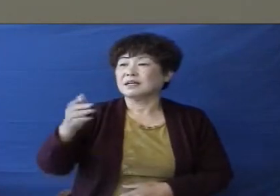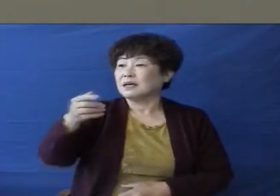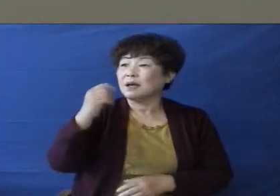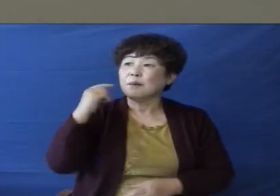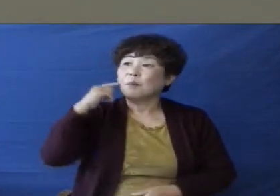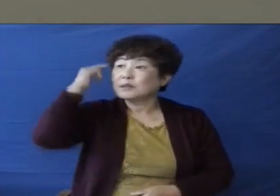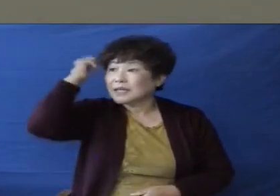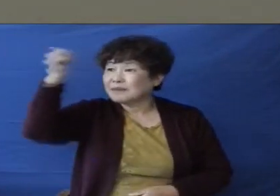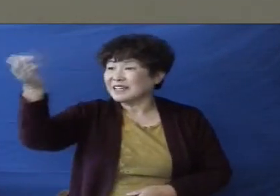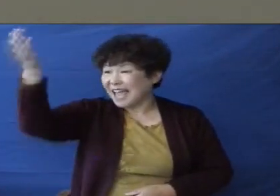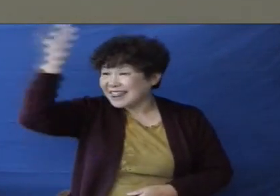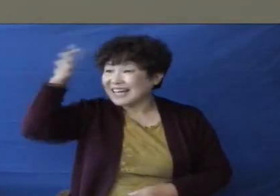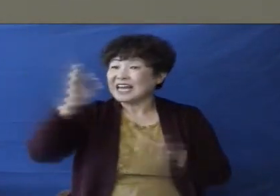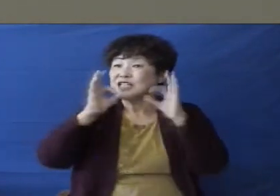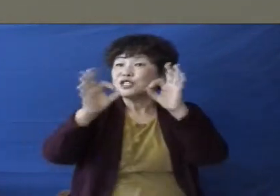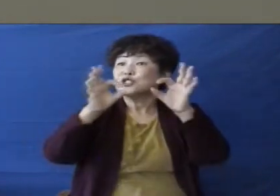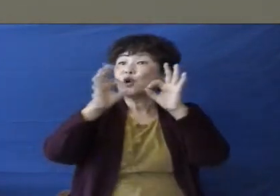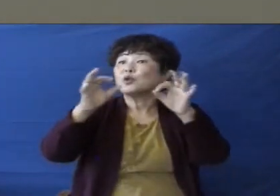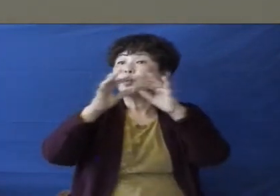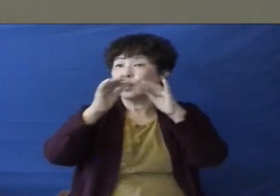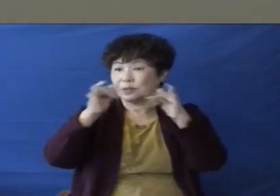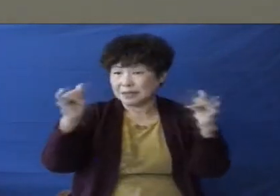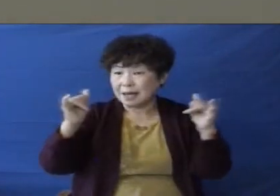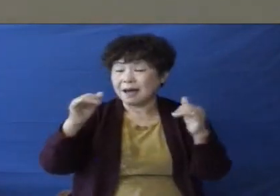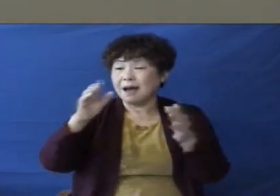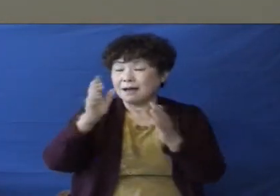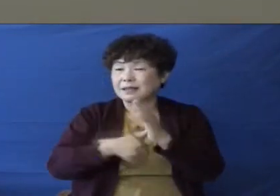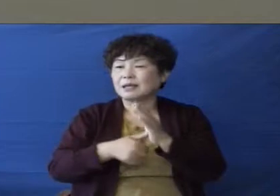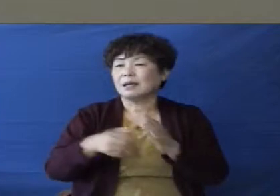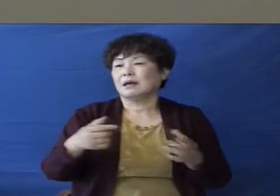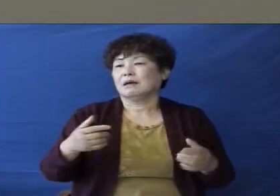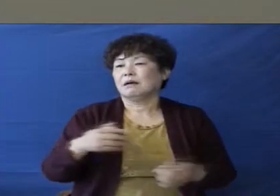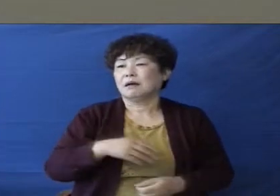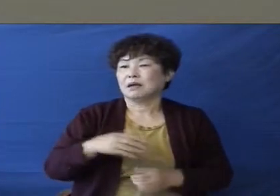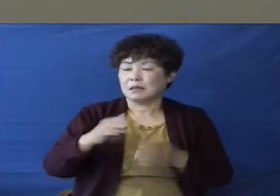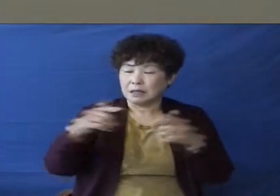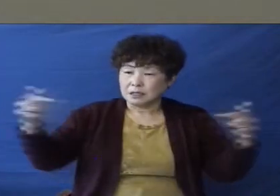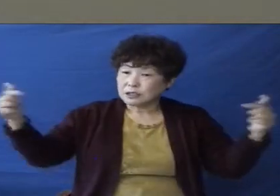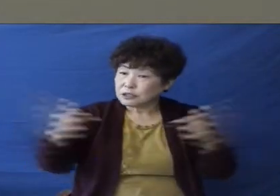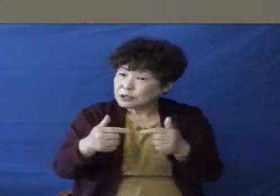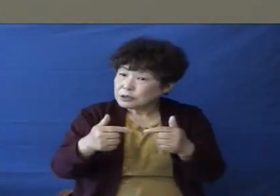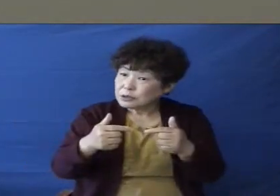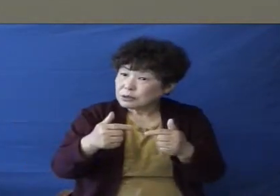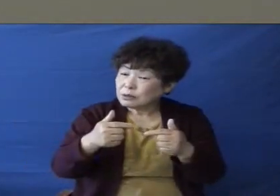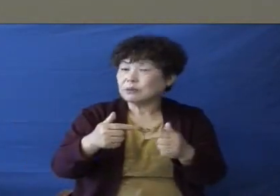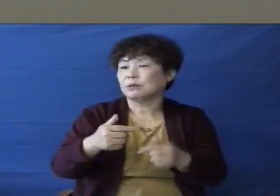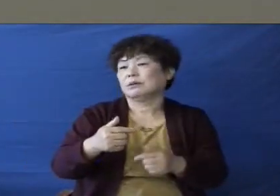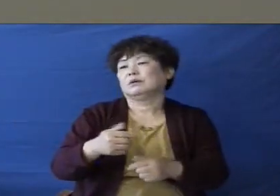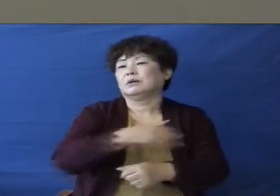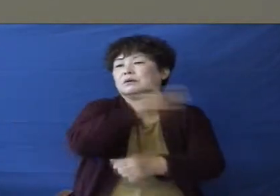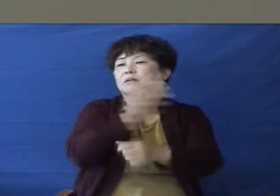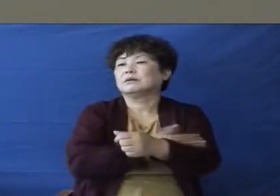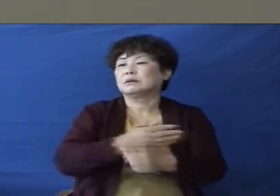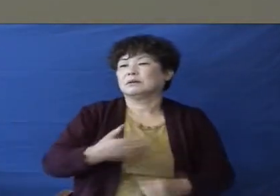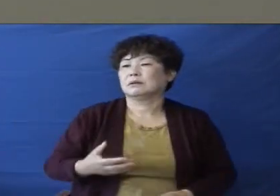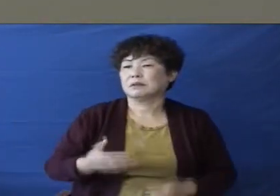그래서 그걸 바보처럼 가져가 달라고 기도를 했네 그래서 하나님은 그런 가지고